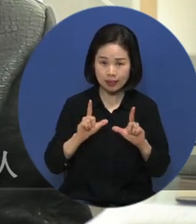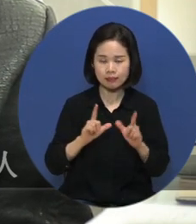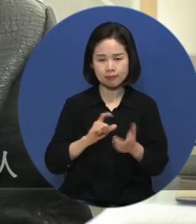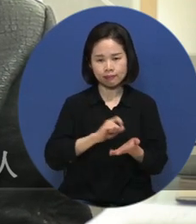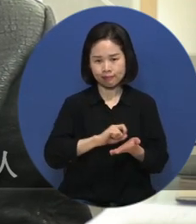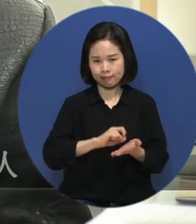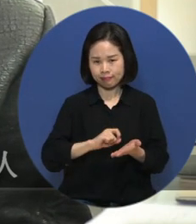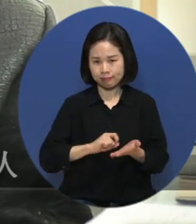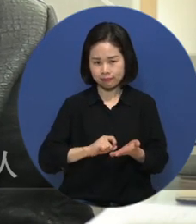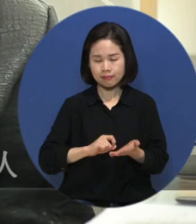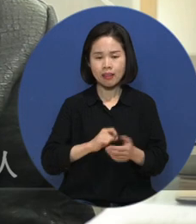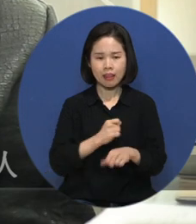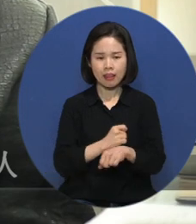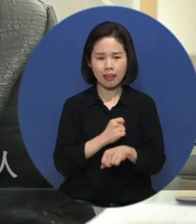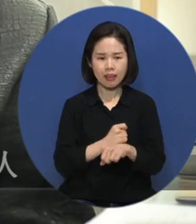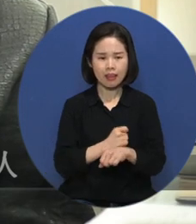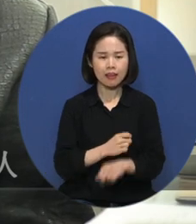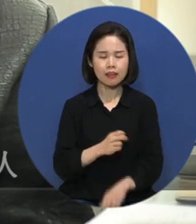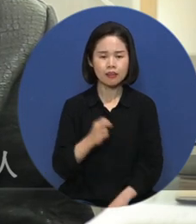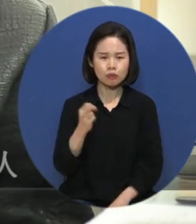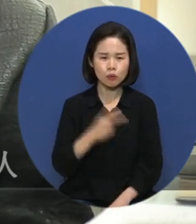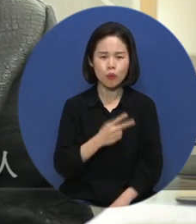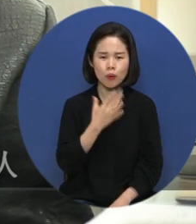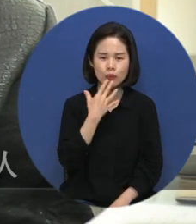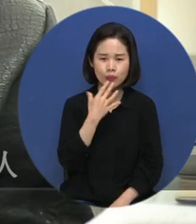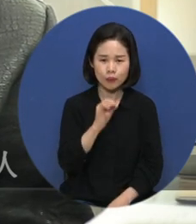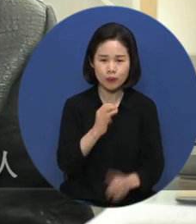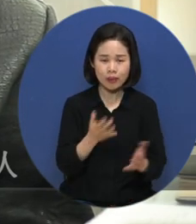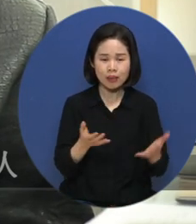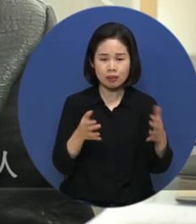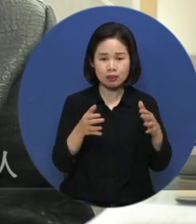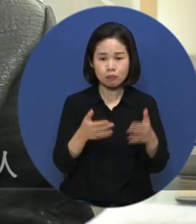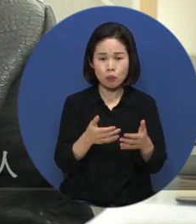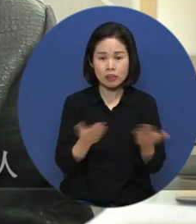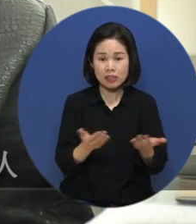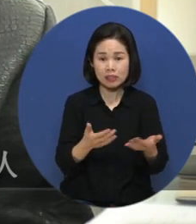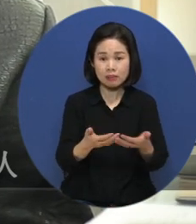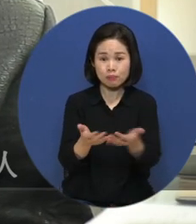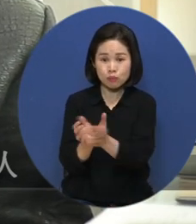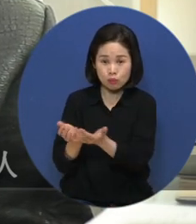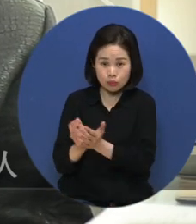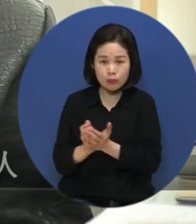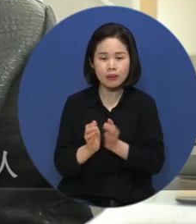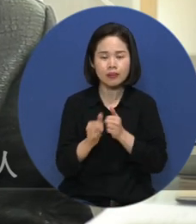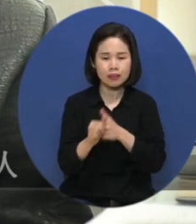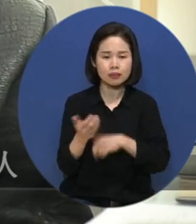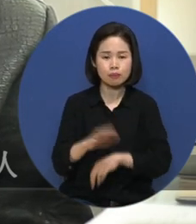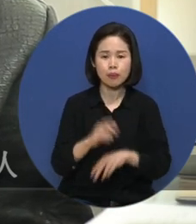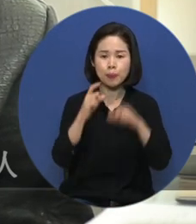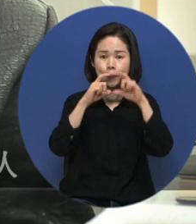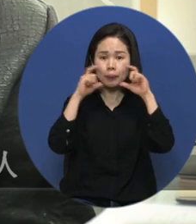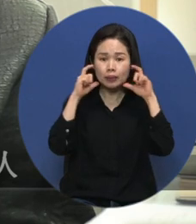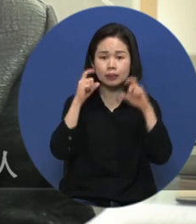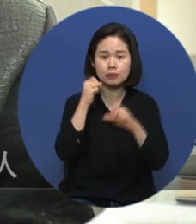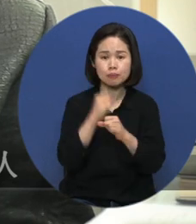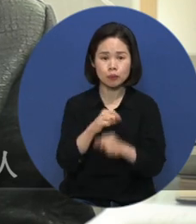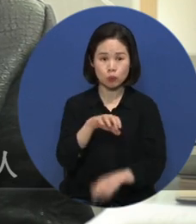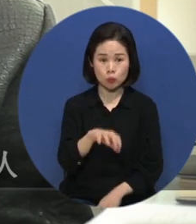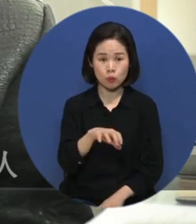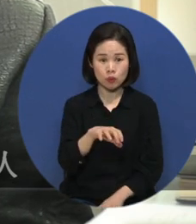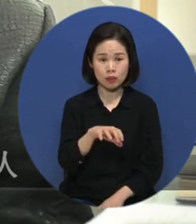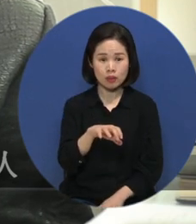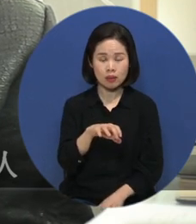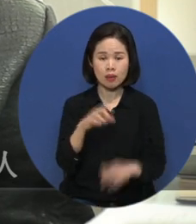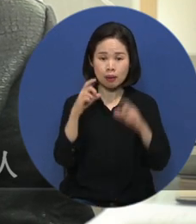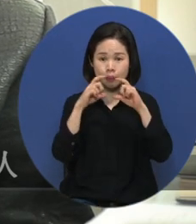있습니다. 그리고 뭐 작업장애에 따라서는 틀리지만은 우리 마스크 작업장애는 특별히 더 마스크를